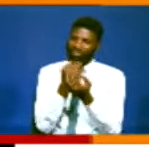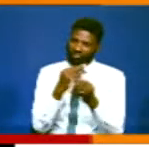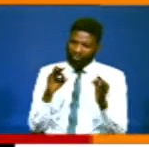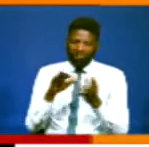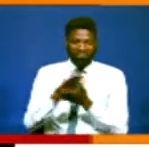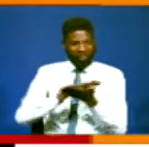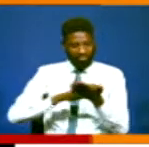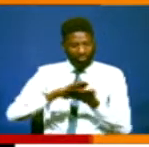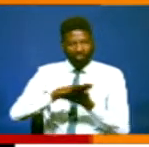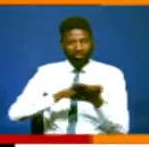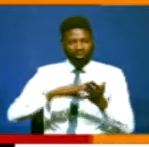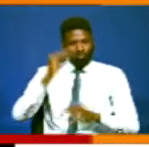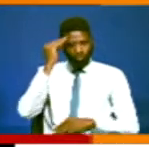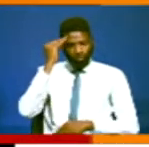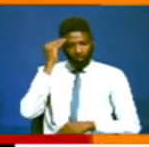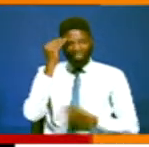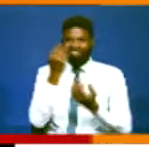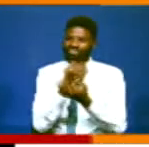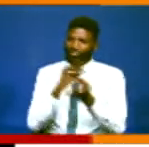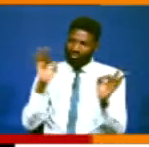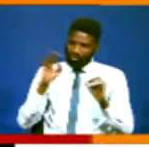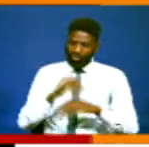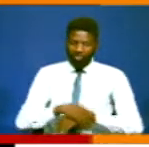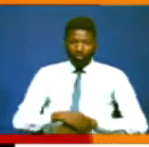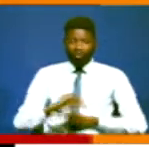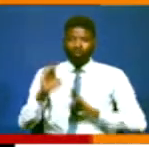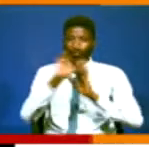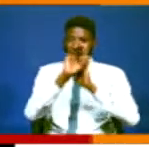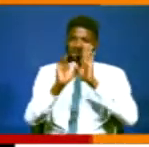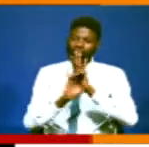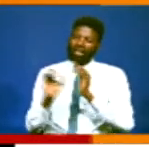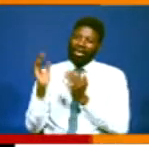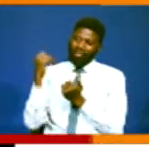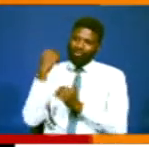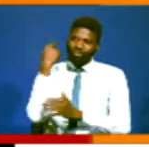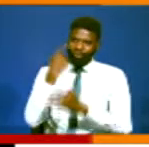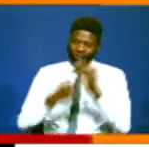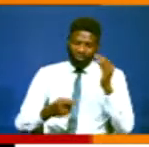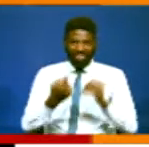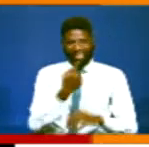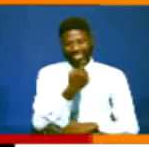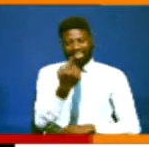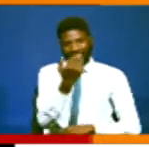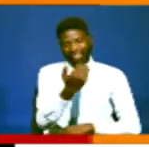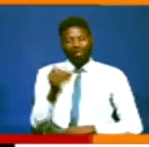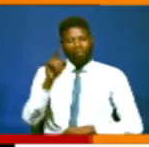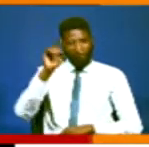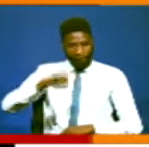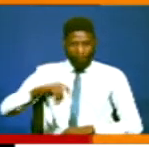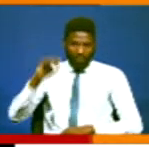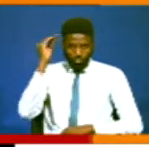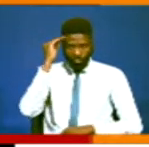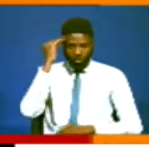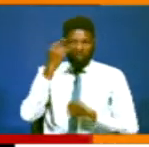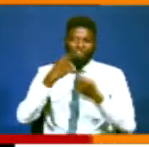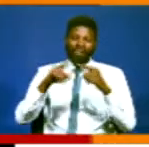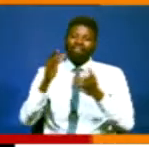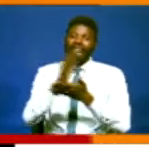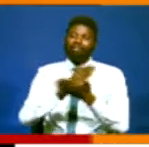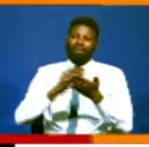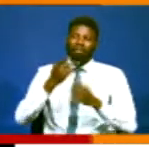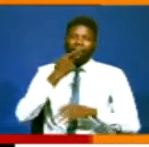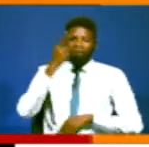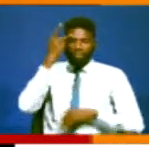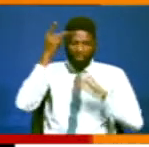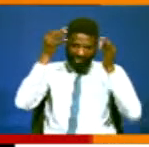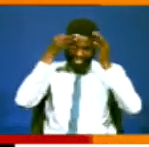compulsory education. Kwa hivyo ni matarajio ya katiba kwamba kila mtoto anafaa kupata elimu, lakini kuna baadhi ya wazazi ambao wataamua kupeleka watoto wao katika shule